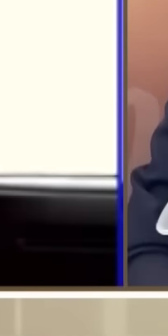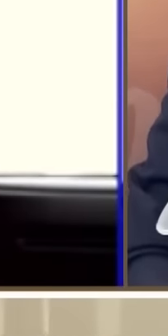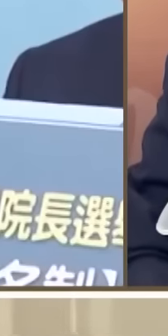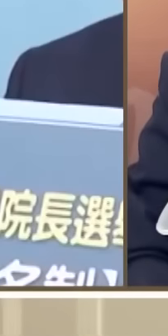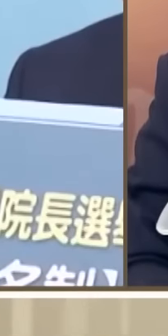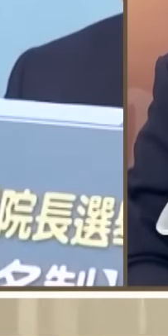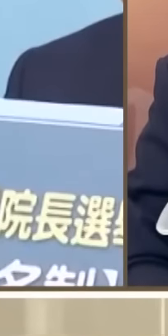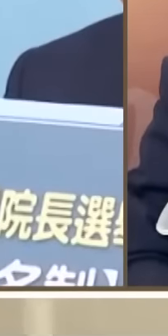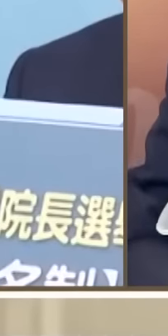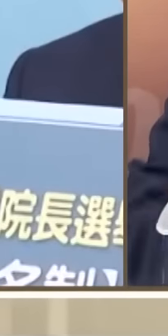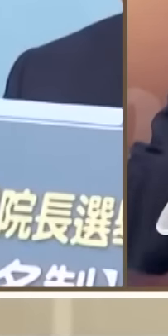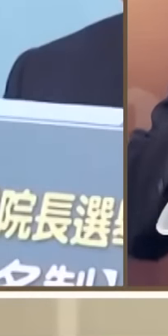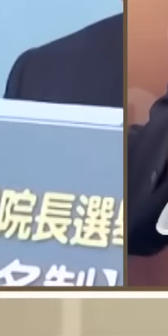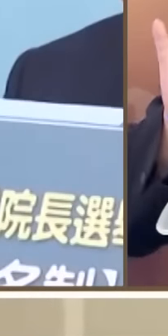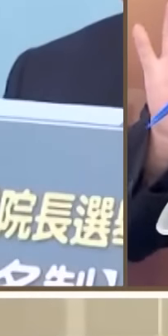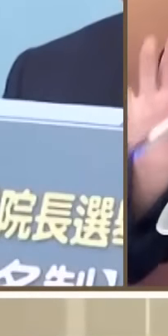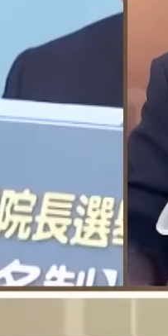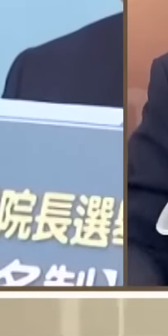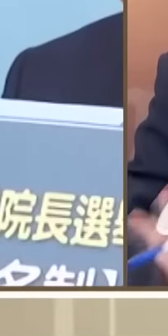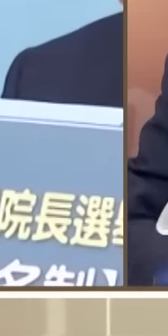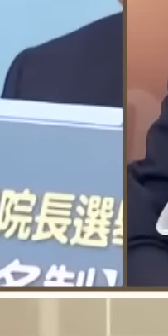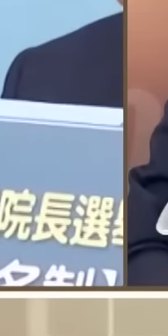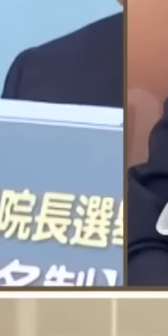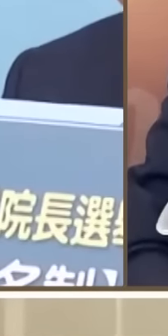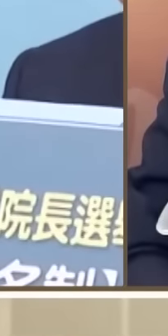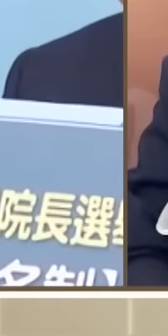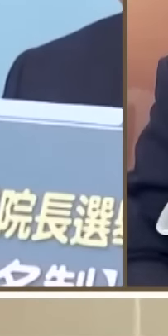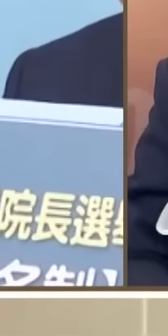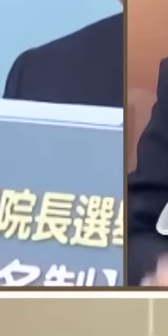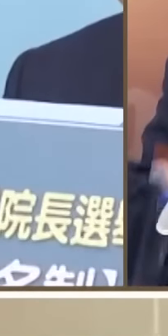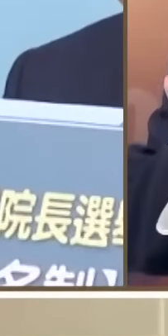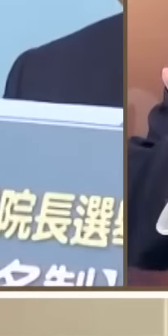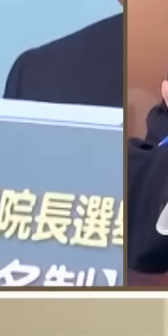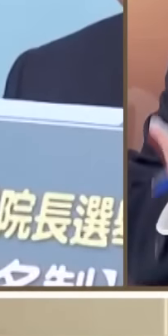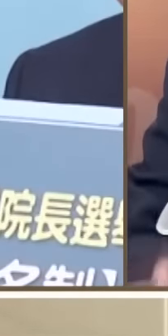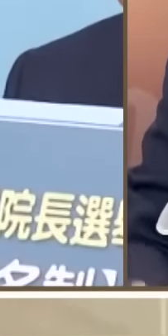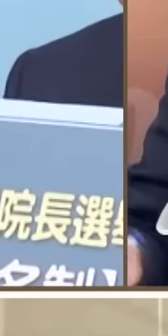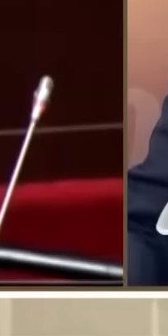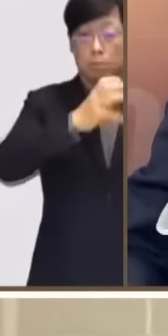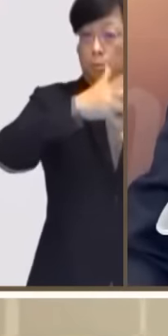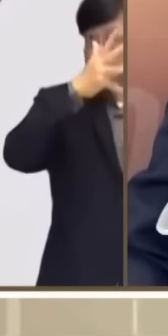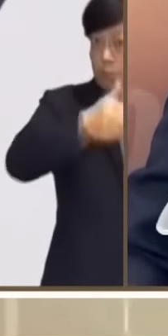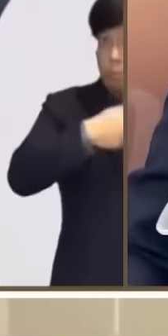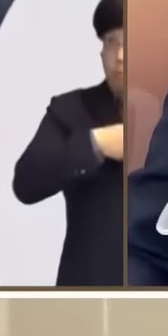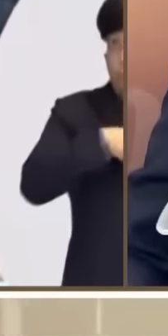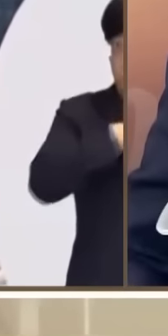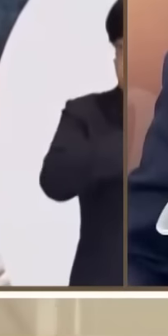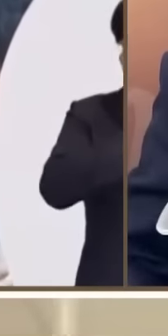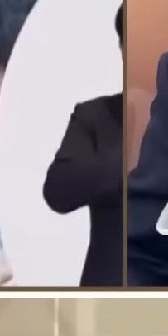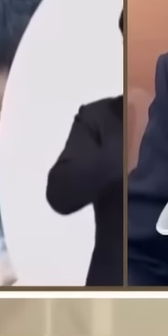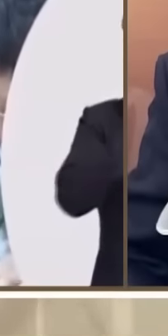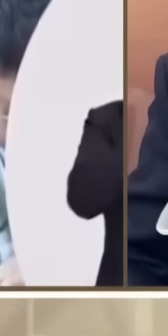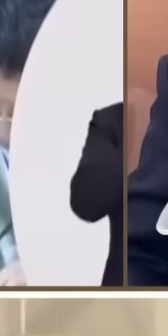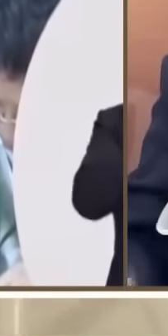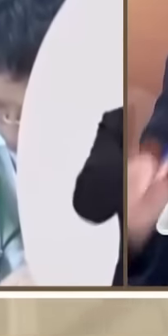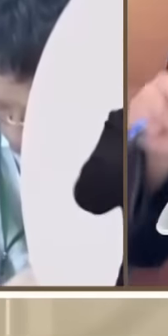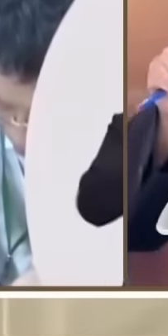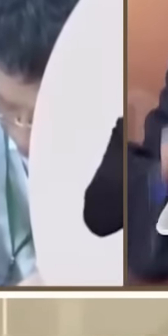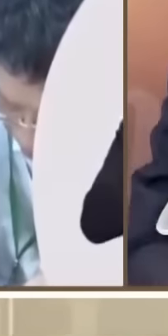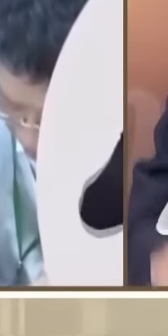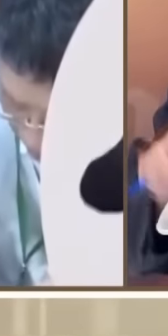脸色铁青，翁小林没能力回应。黄国昌也没能力回应，为什么？反质询的处罚的定义，全世界都没有